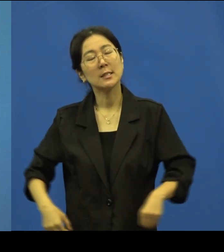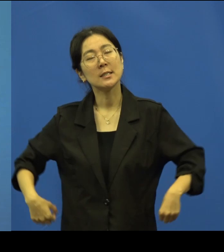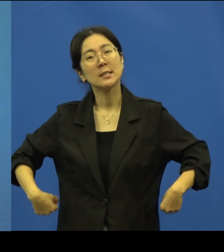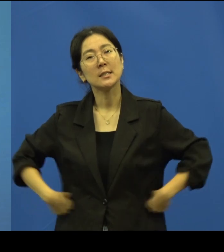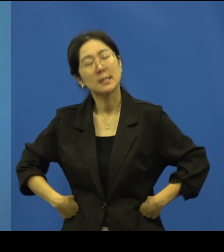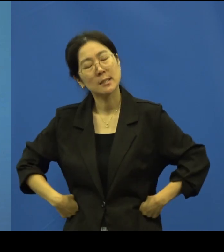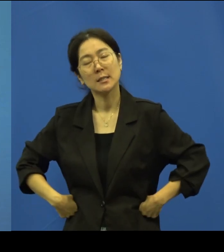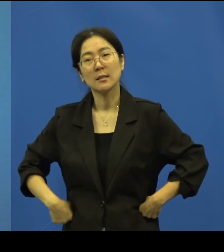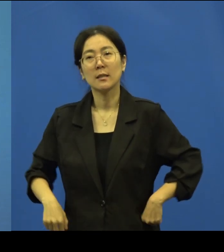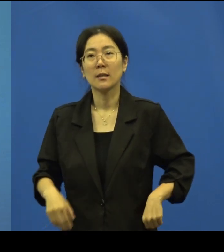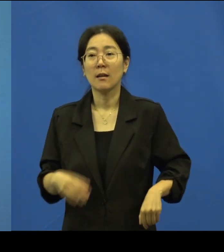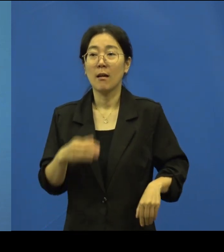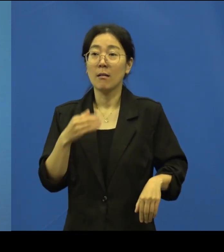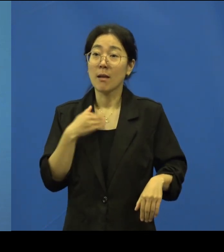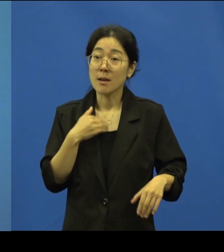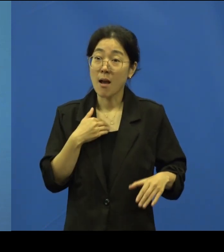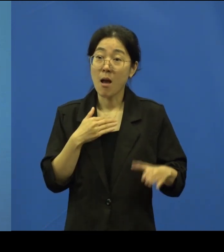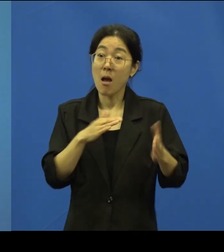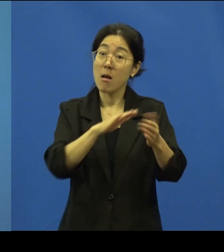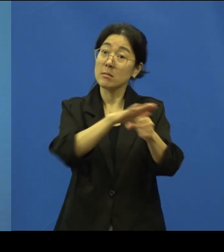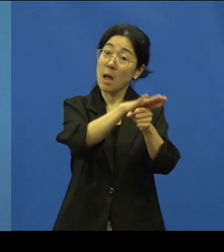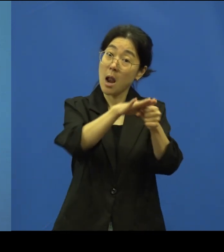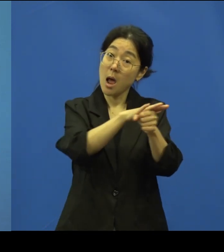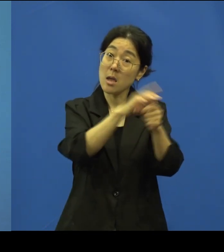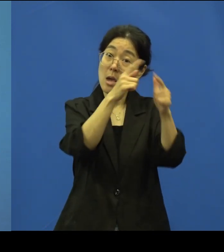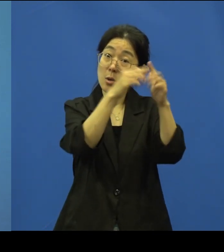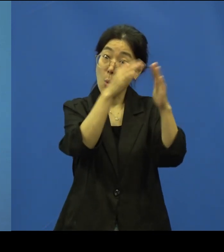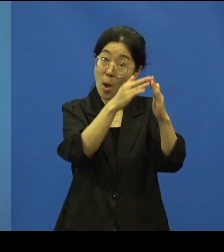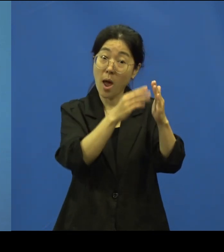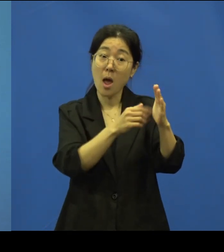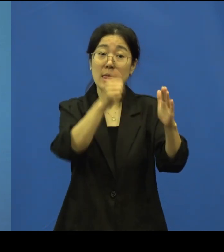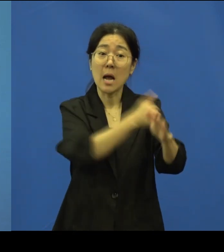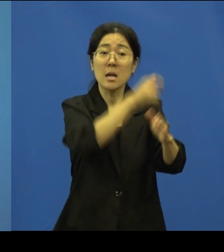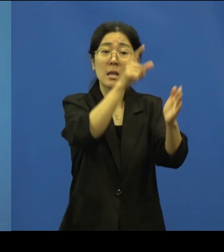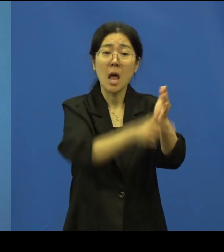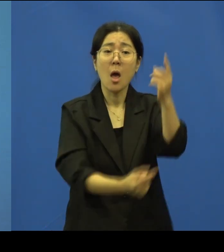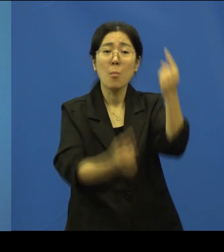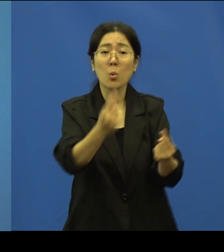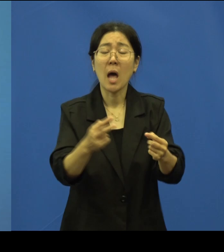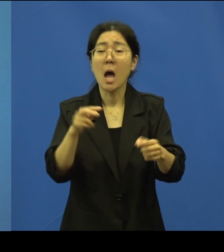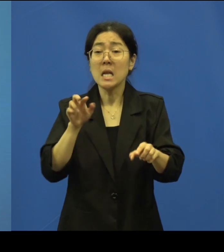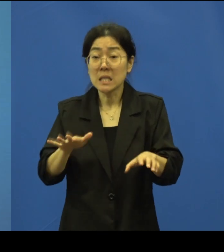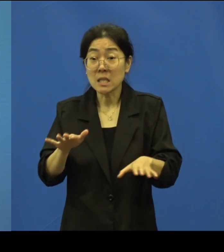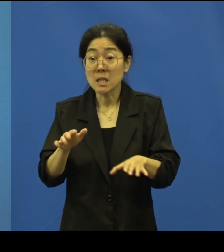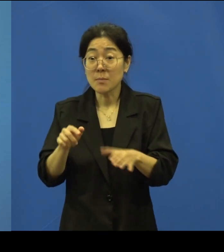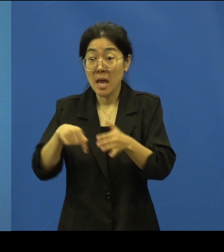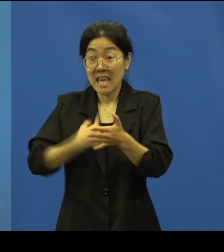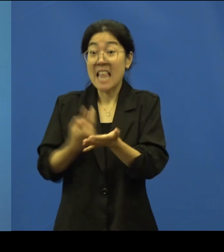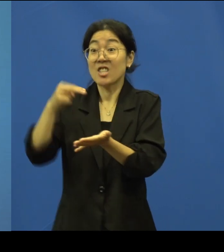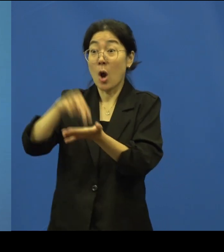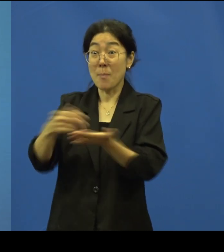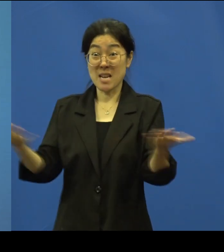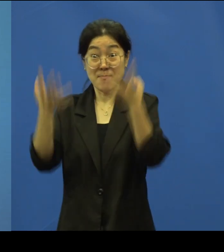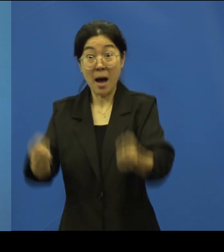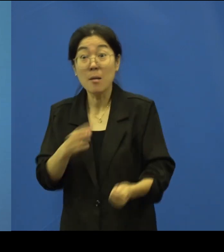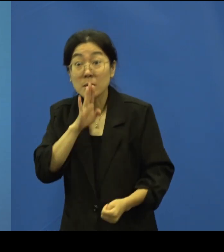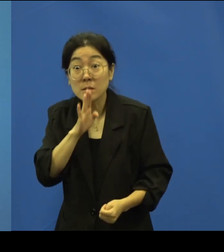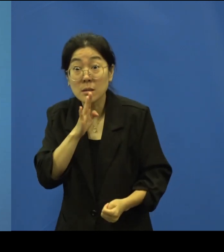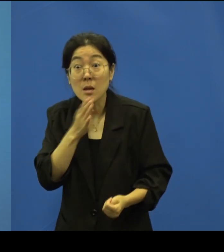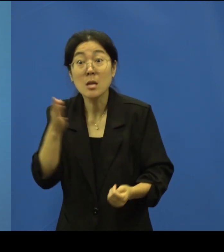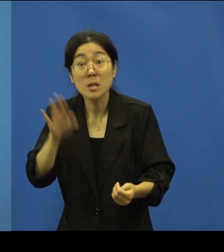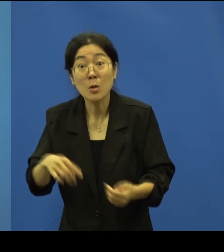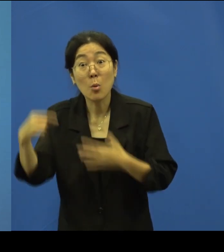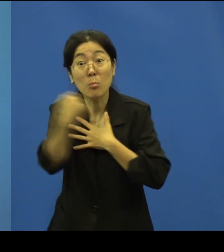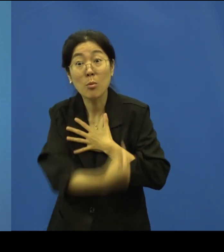교회에서 부교육자 시절보다 몇 배를 더 뛰고 지금 이제 개척하고 23년이 됐거든요.